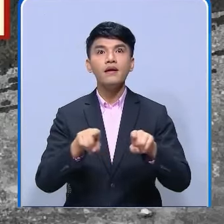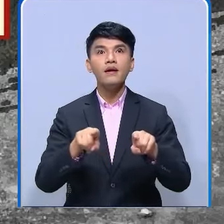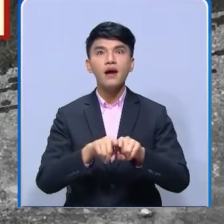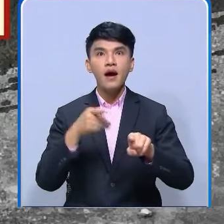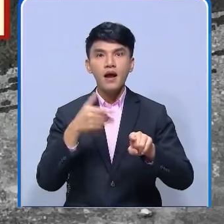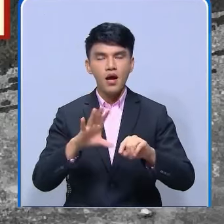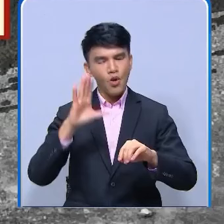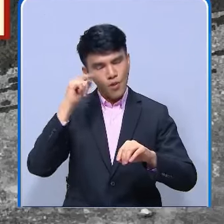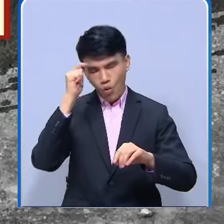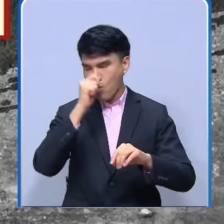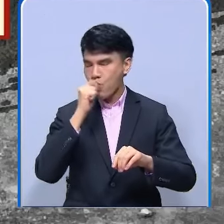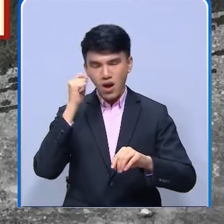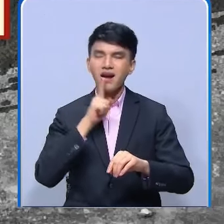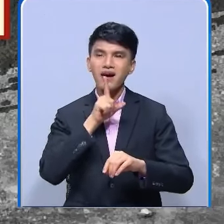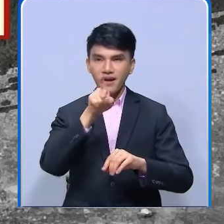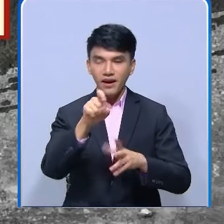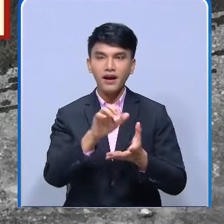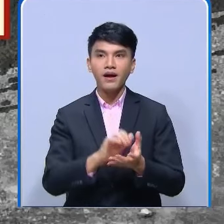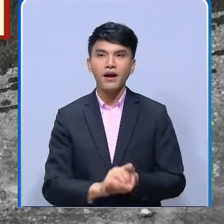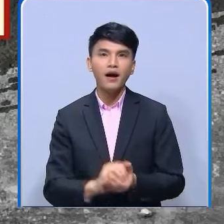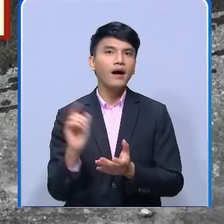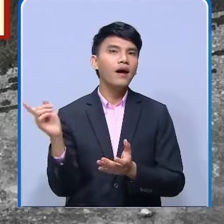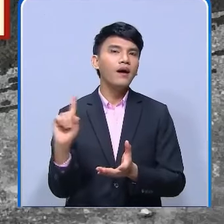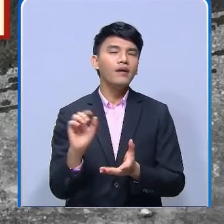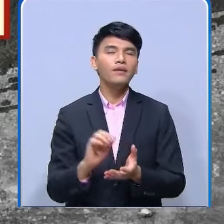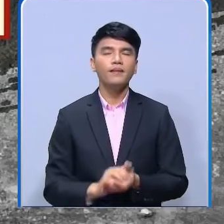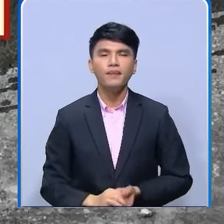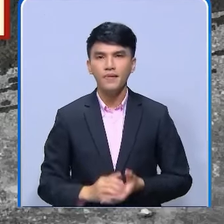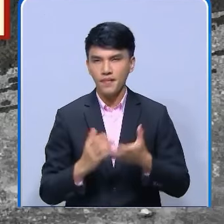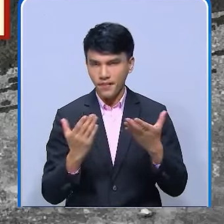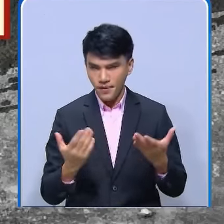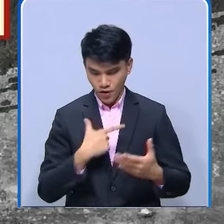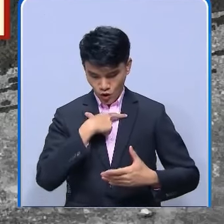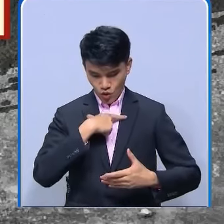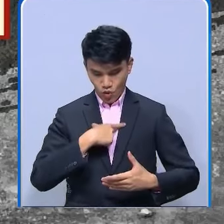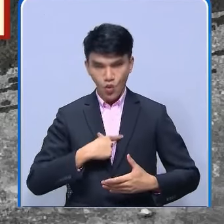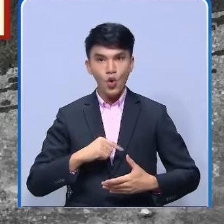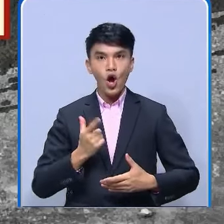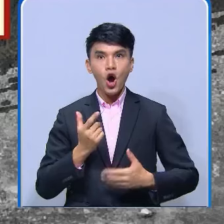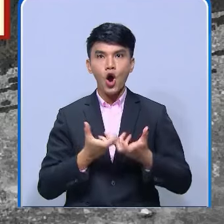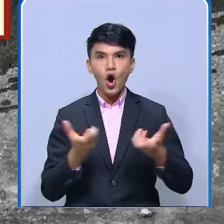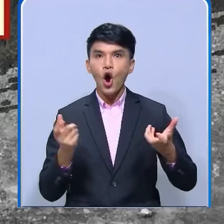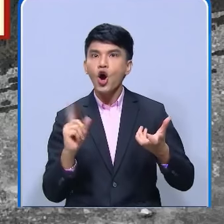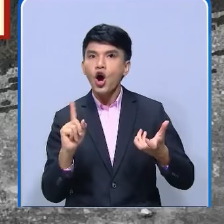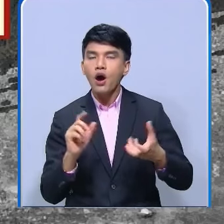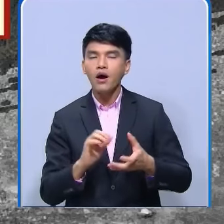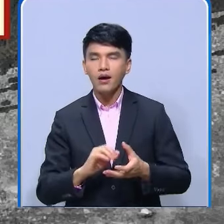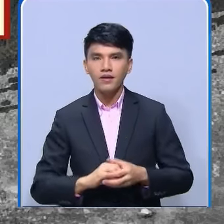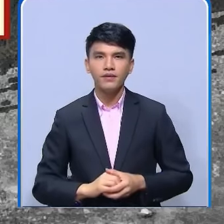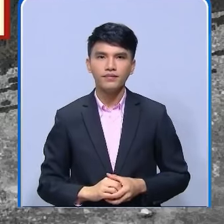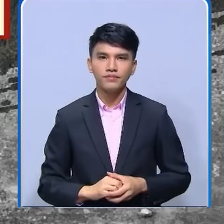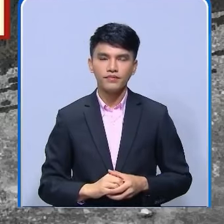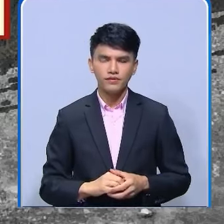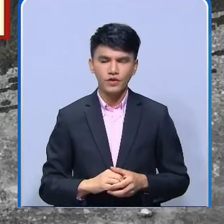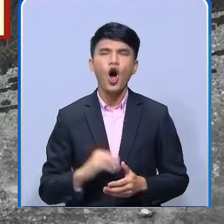ตัวพ่อตาถามกับคุณป้าผู้เสียหายนะครับว่ามีสร้อยคอหรือของมีค่าอะไรไหมทางผู้เสียหายก็เผลอตอ